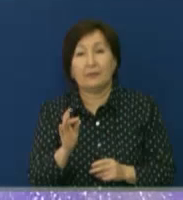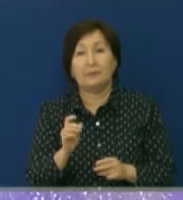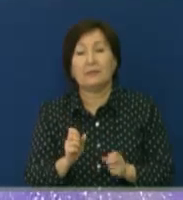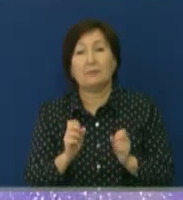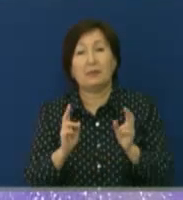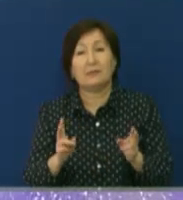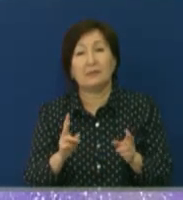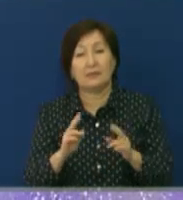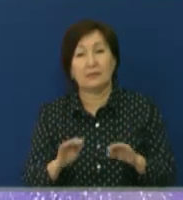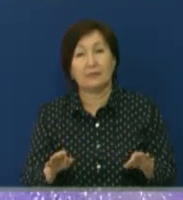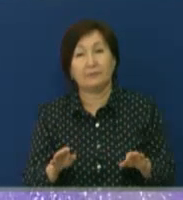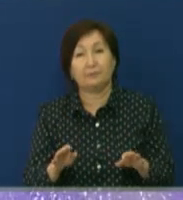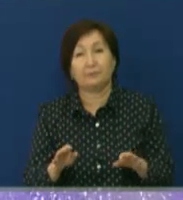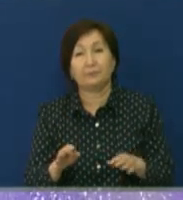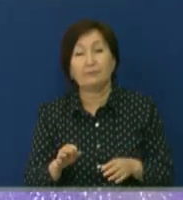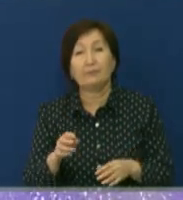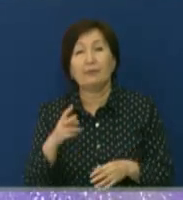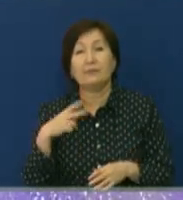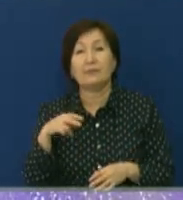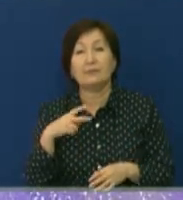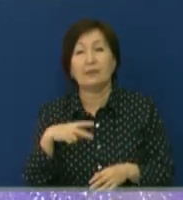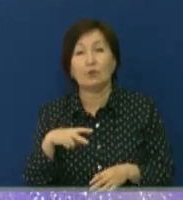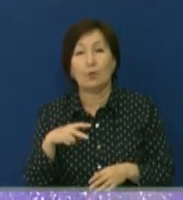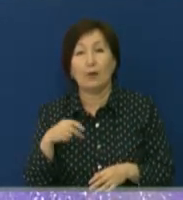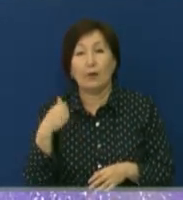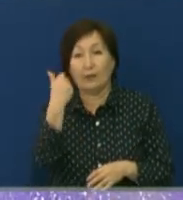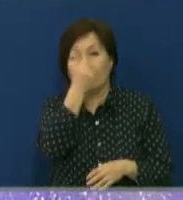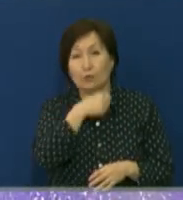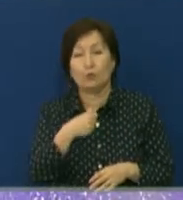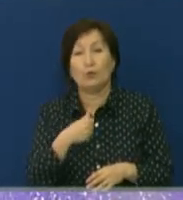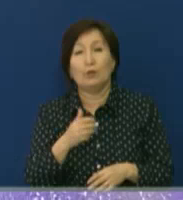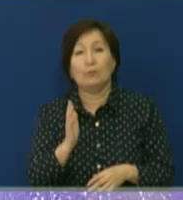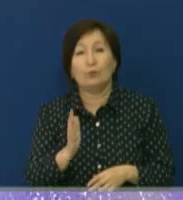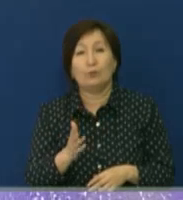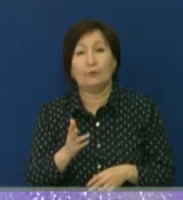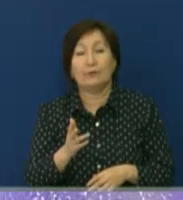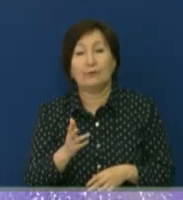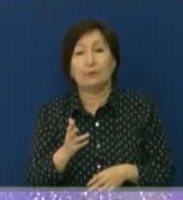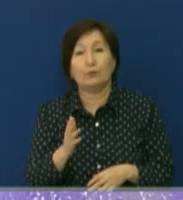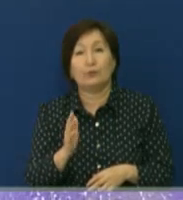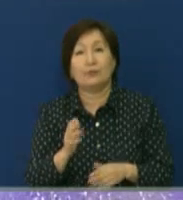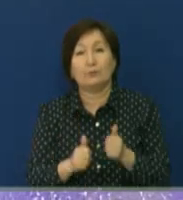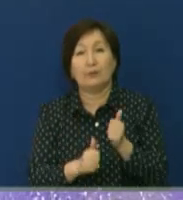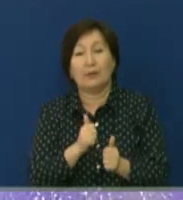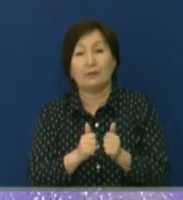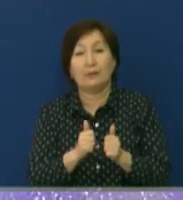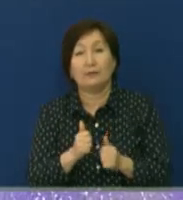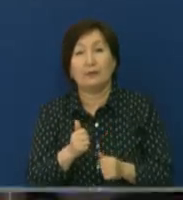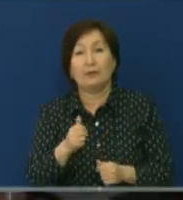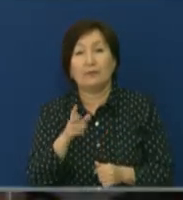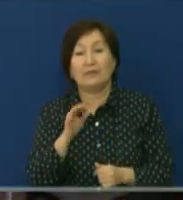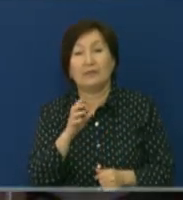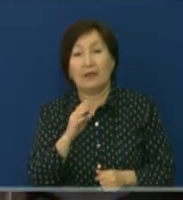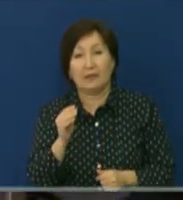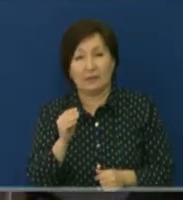их 2022 году пройдет мировой чемпионат worldskills в городе шанхай в китае